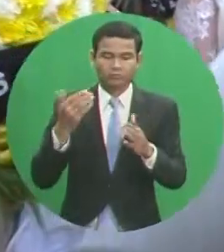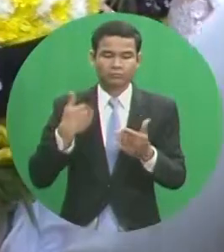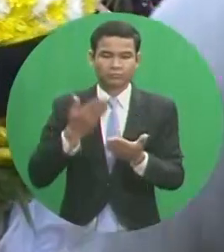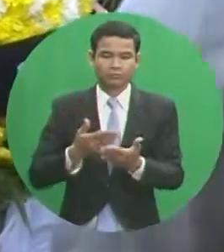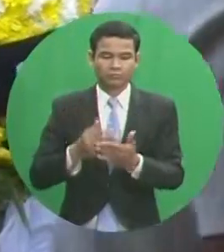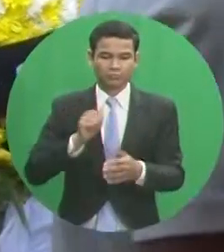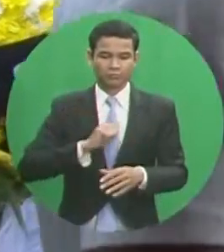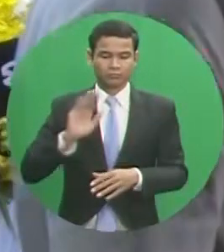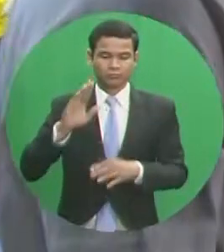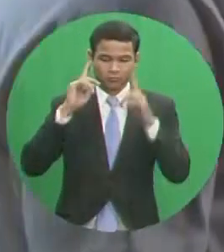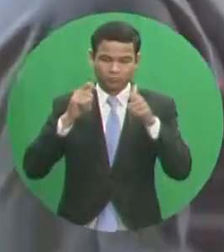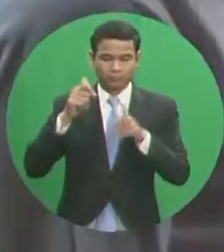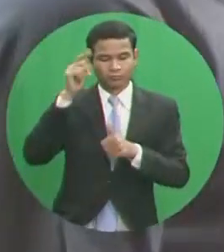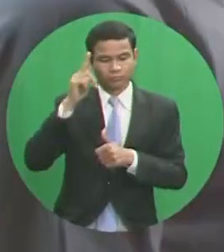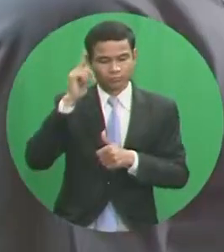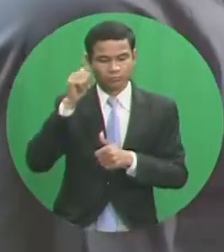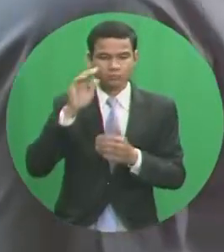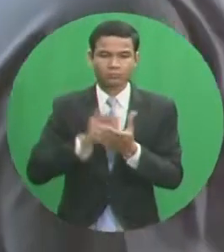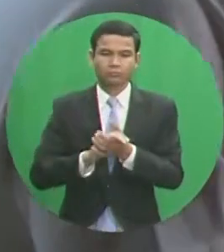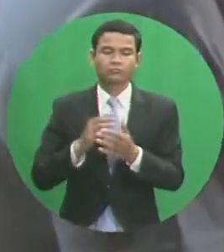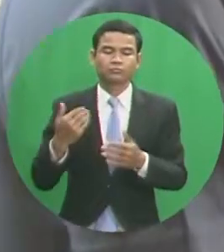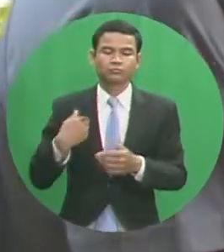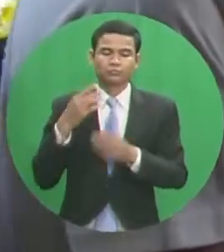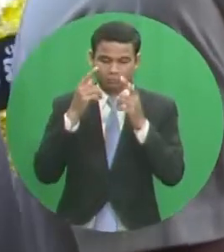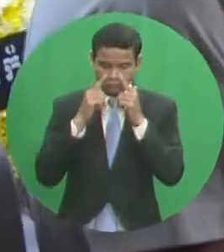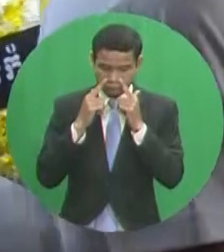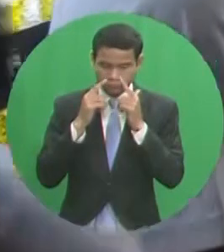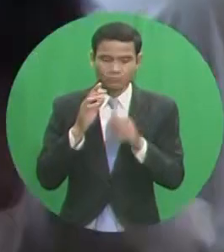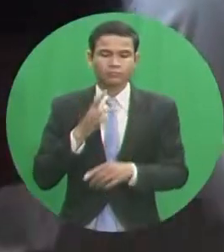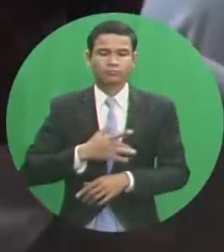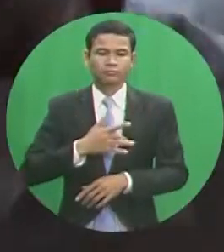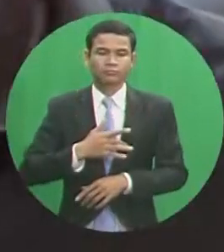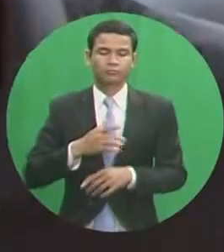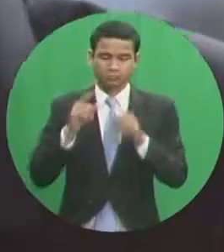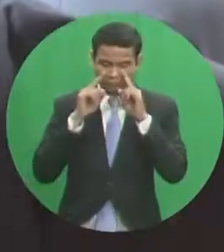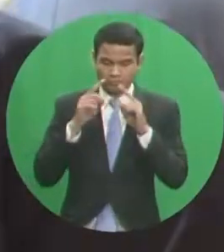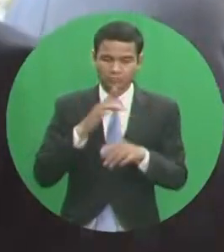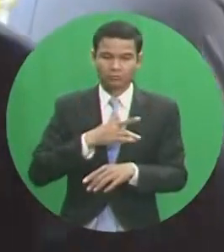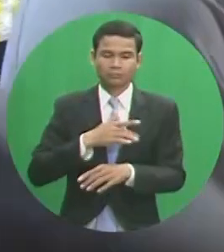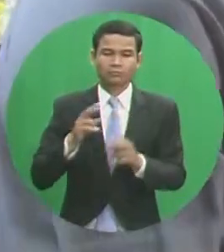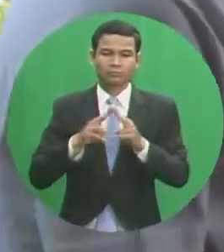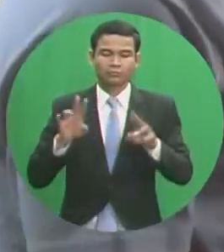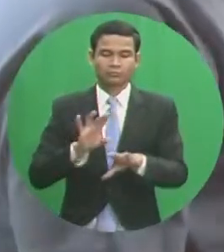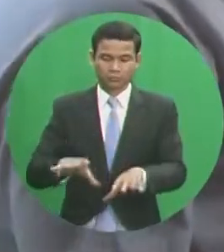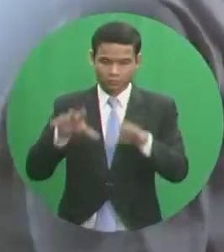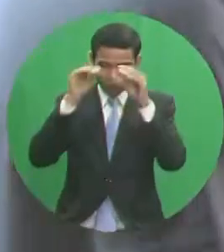จุดดำตัวนังพระเยียเมียนศึกใดเกรียมกรำขนมจัดอัดอปมาได้บานตะตัวด